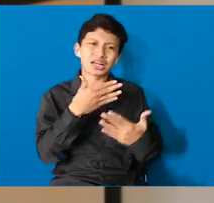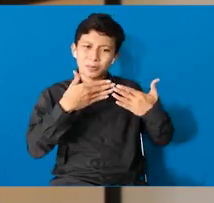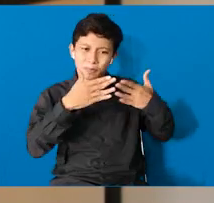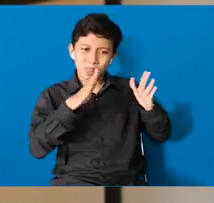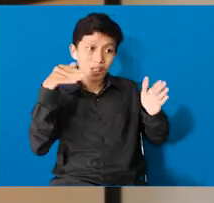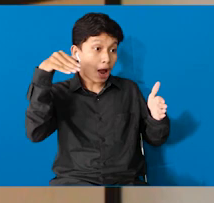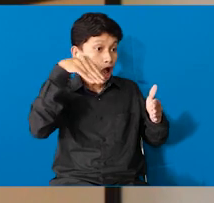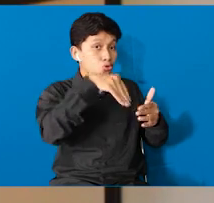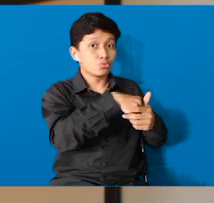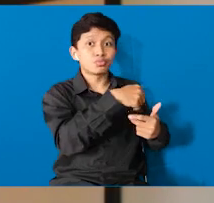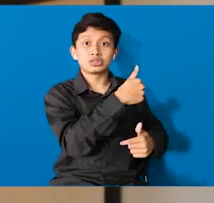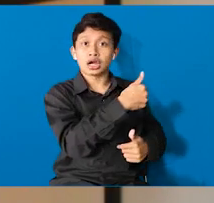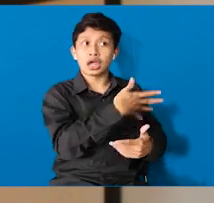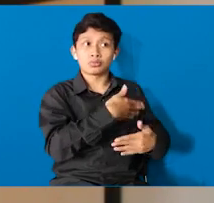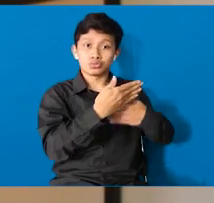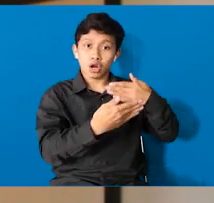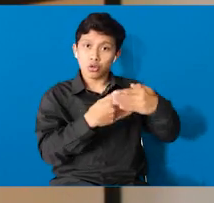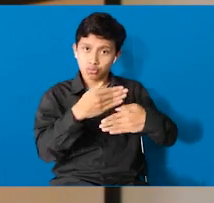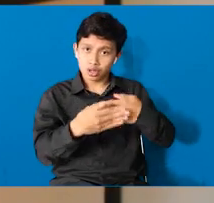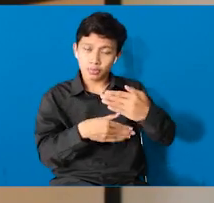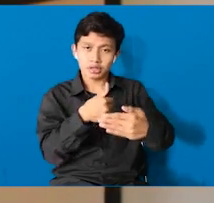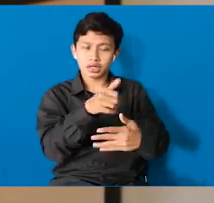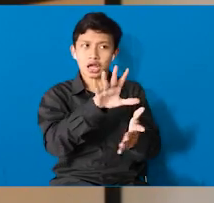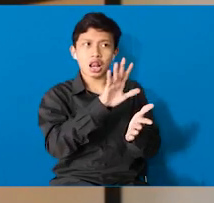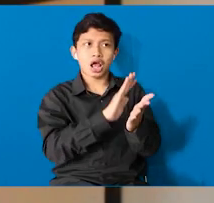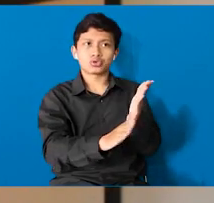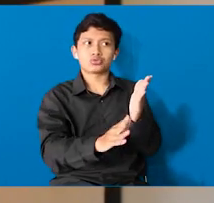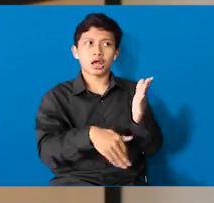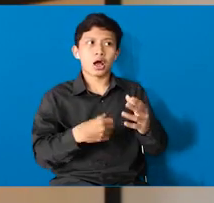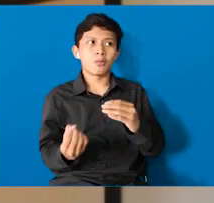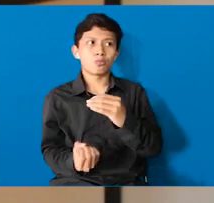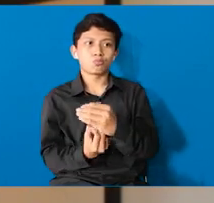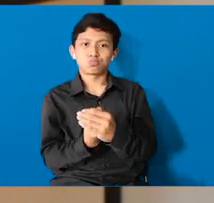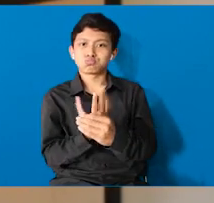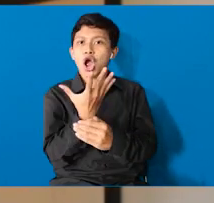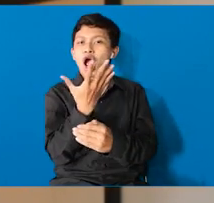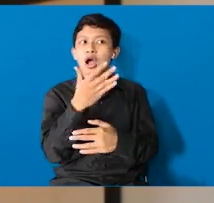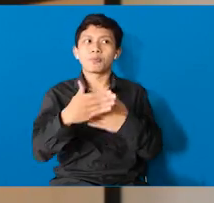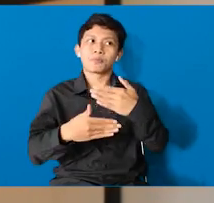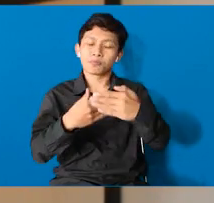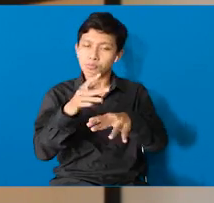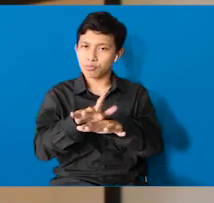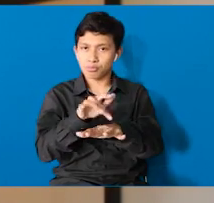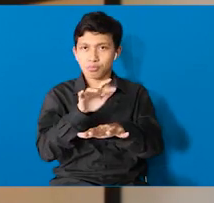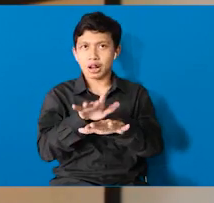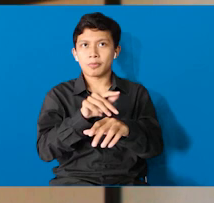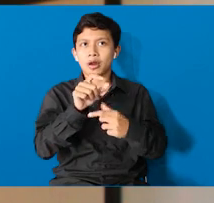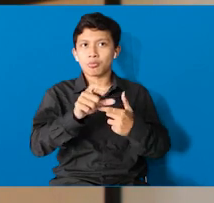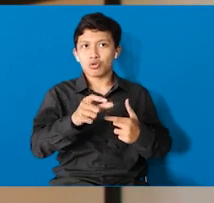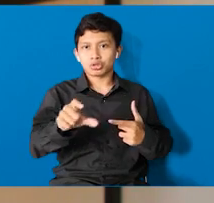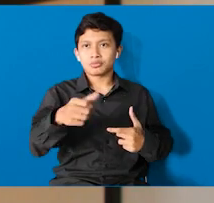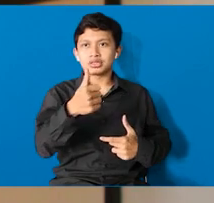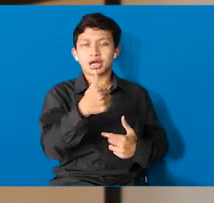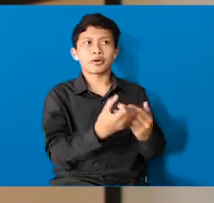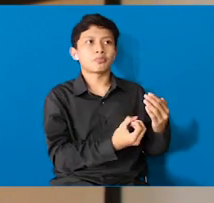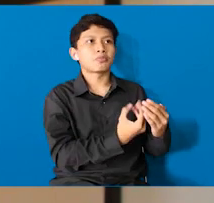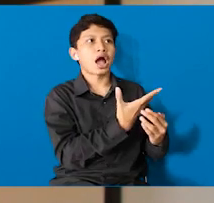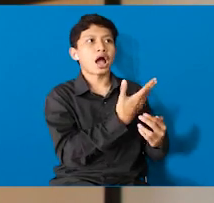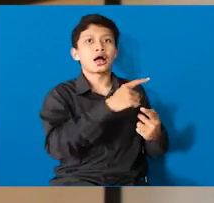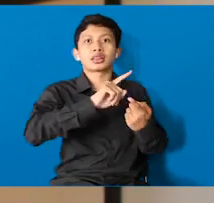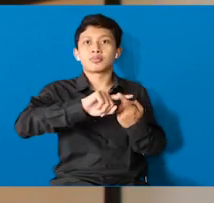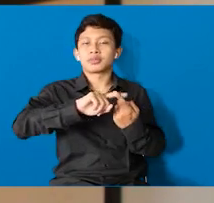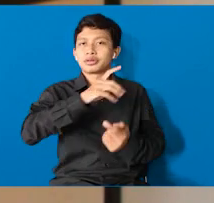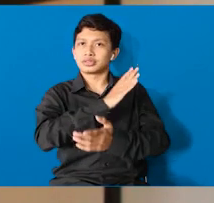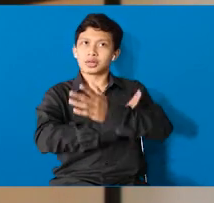pintu masuk yang kemudian ketika ada posbindu bisa berkembang kepada ekonomi, ya. Betul. Bisa berkembang kepada ekonomi,